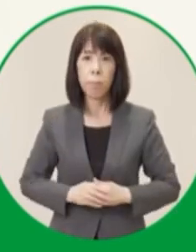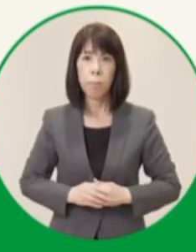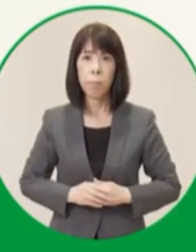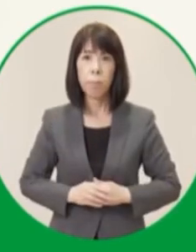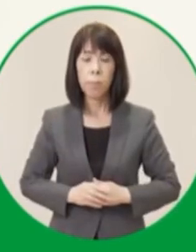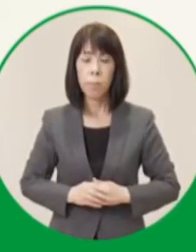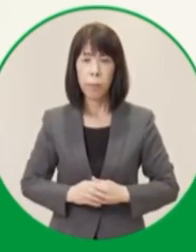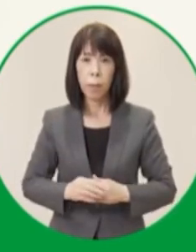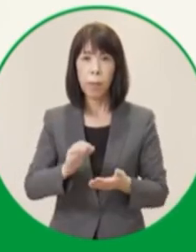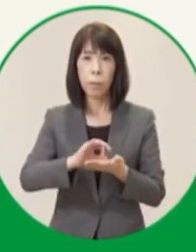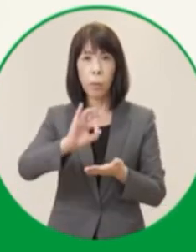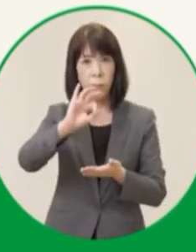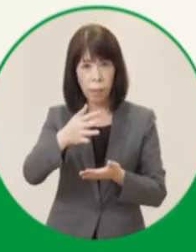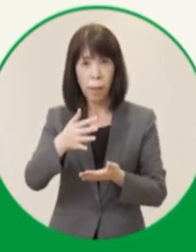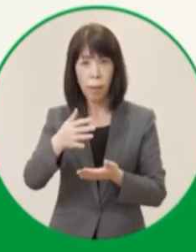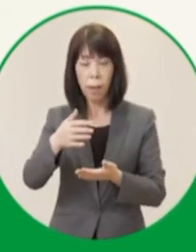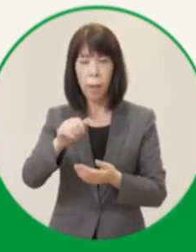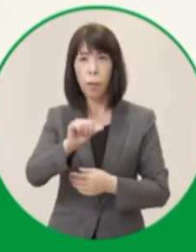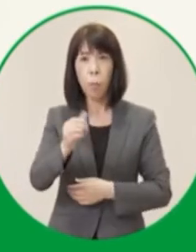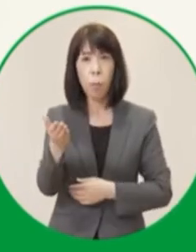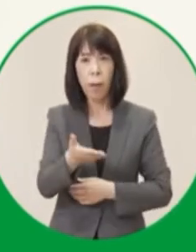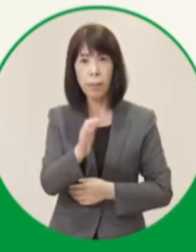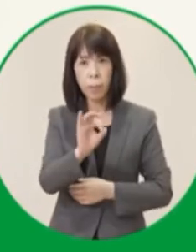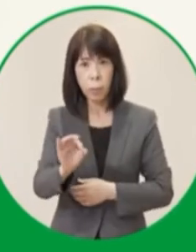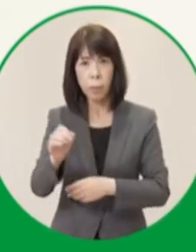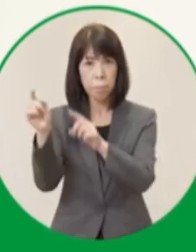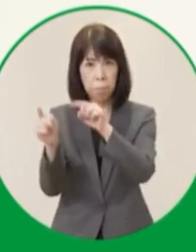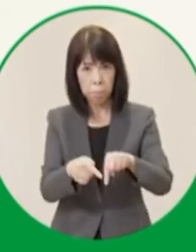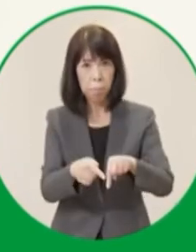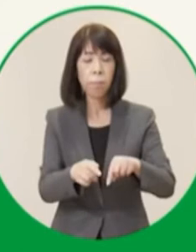そして 5% の消費税減税、